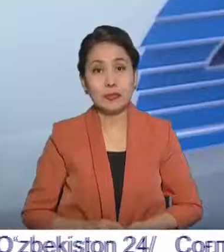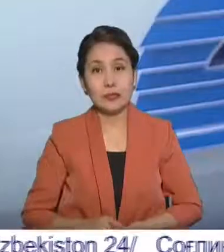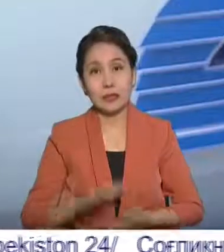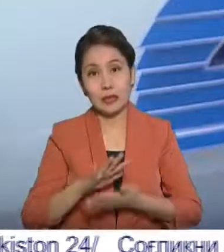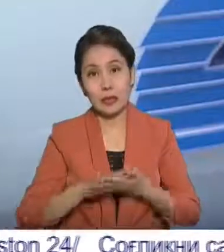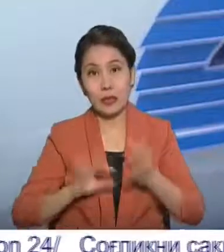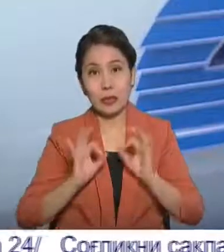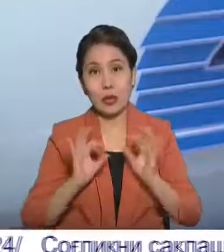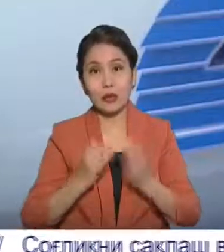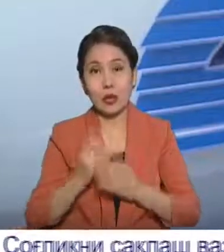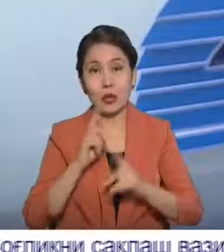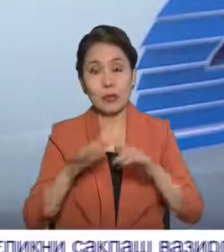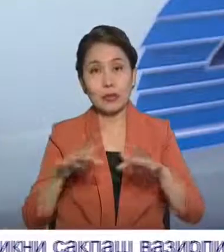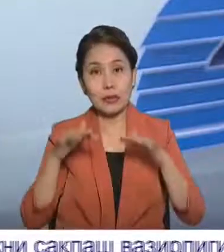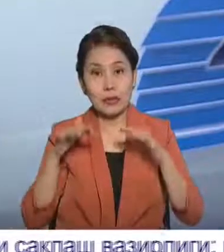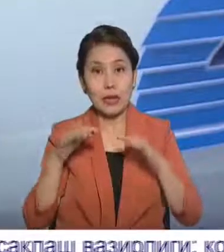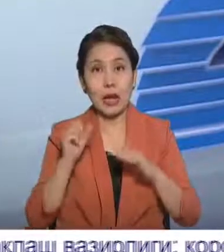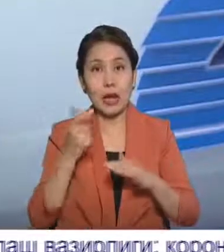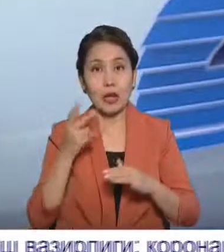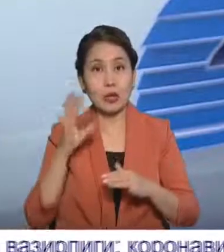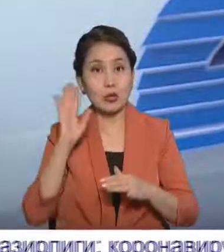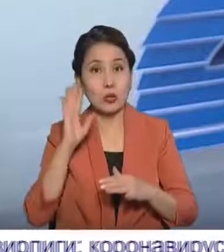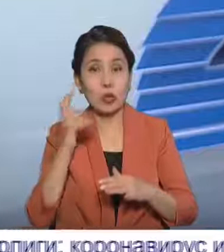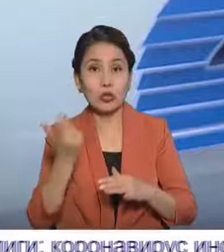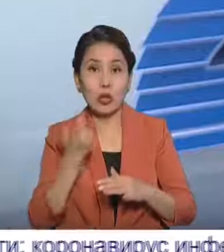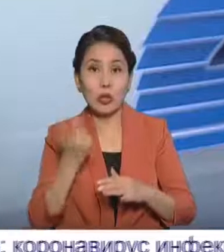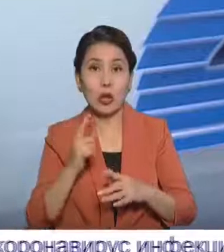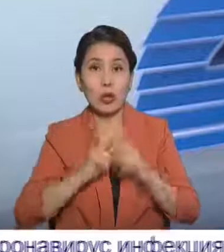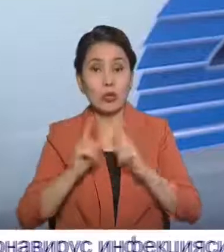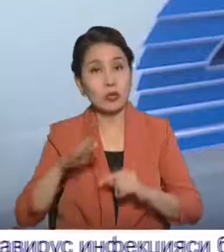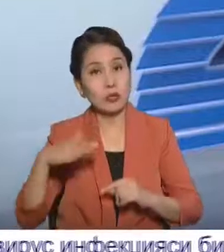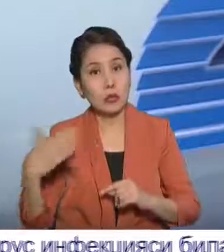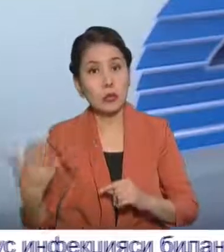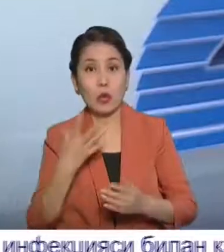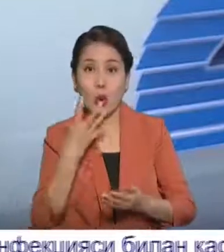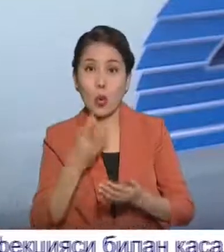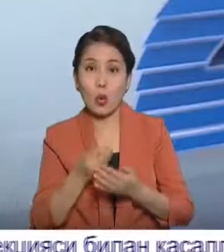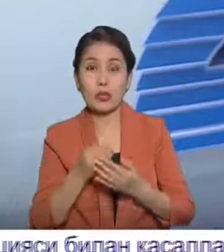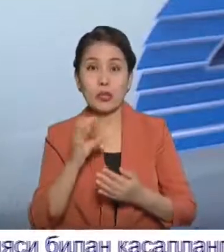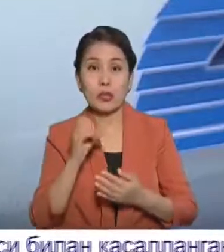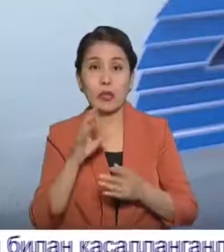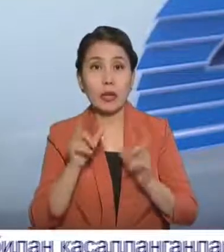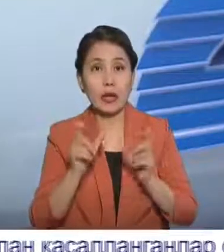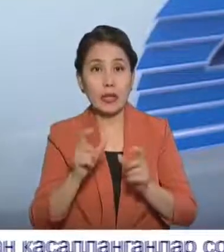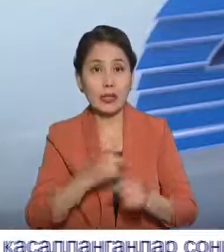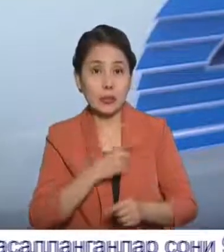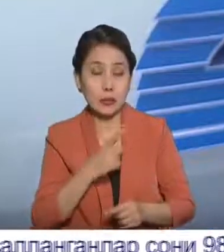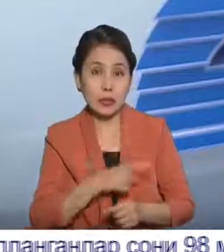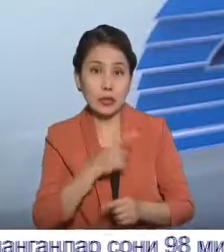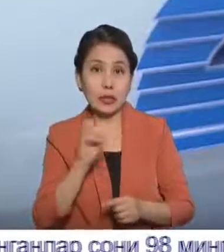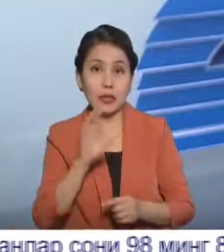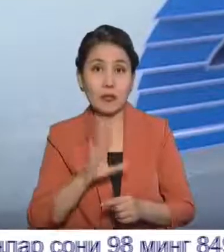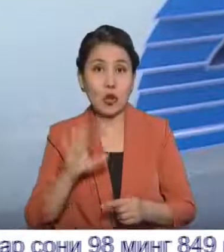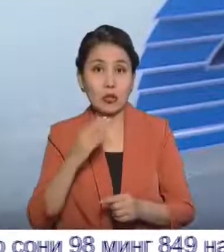Davom etamiz. Oliy Majlis Qonunchilik palatasi agrar va suv xo'jaligi masalalari qo'mitasi tomonidan O'zdav karantin inspeksiyasida